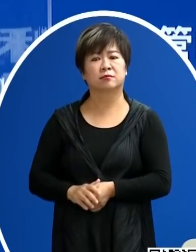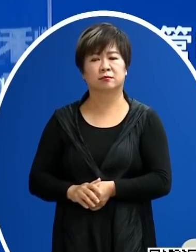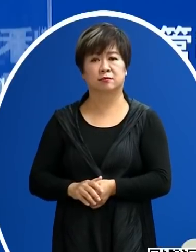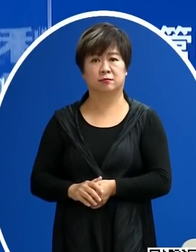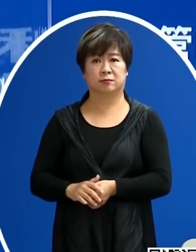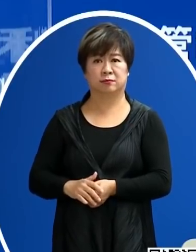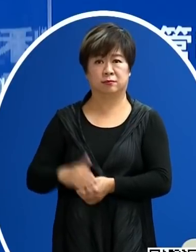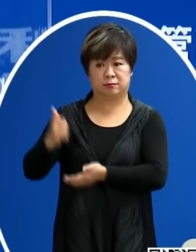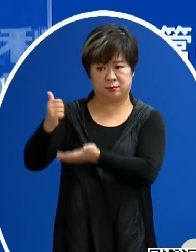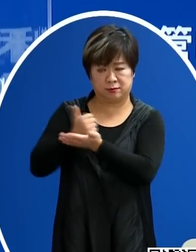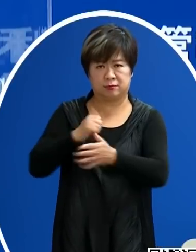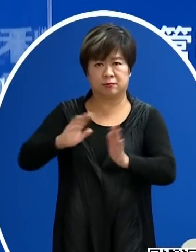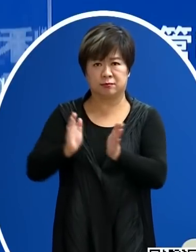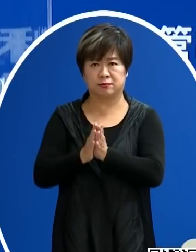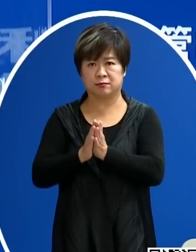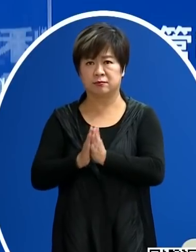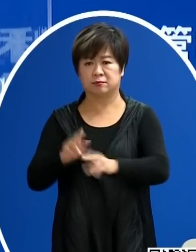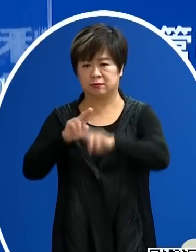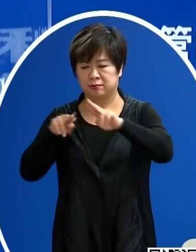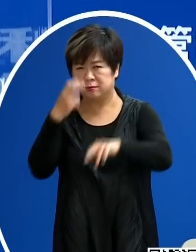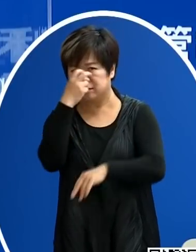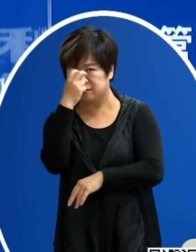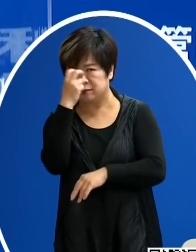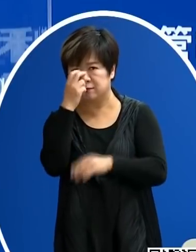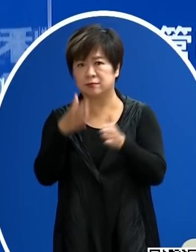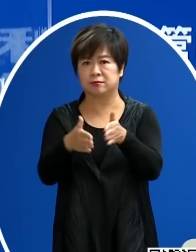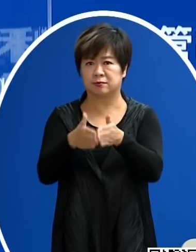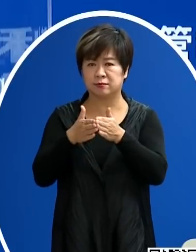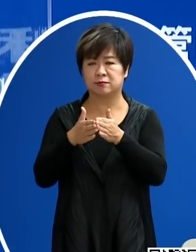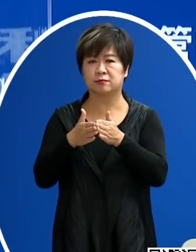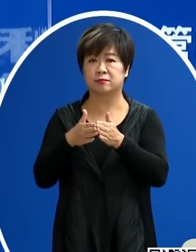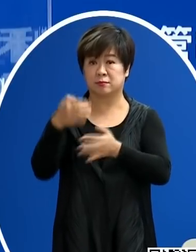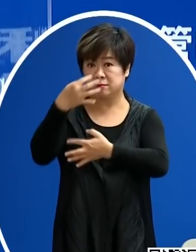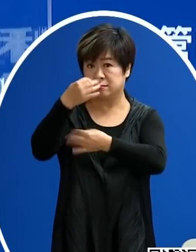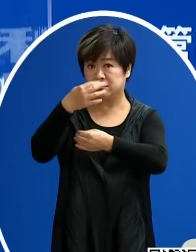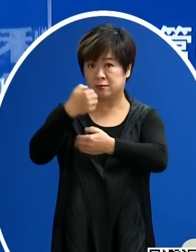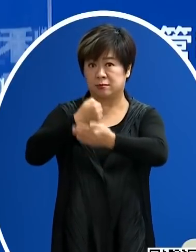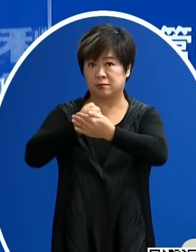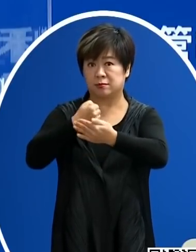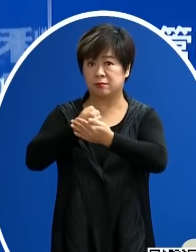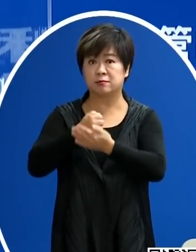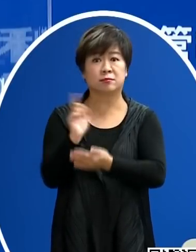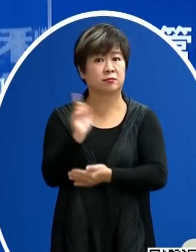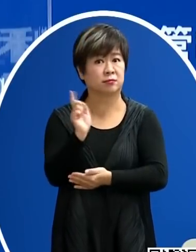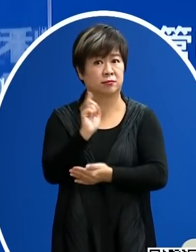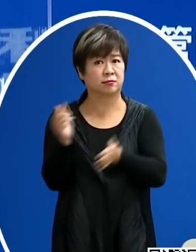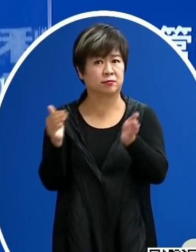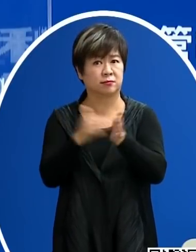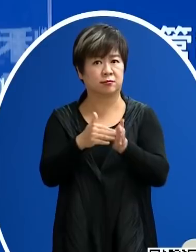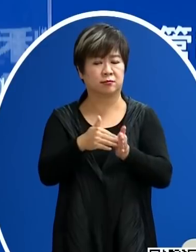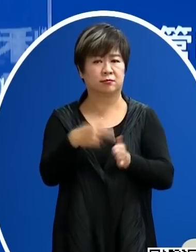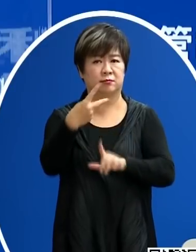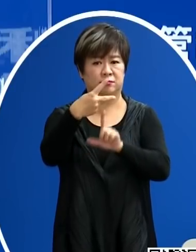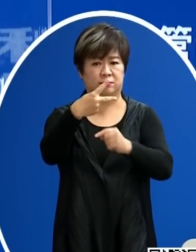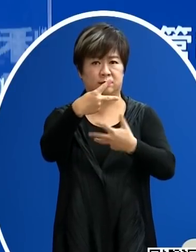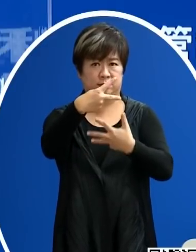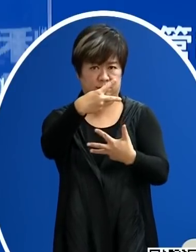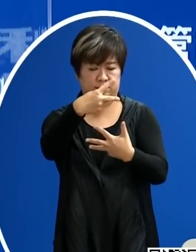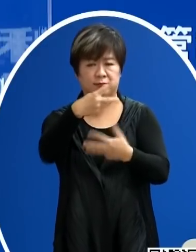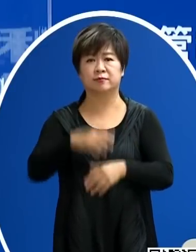了，我们就马上要做封签检验的作业哈。那效期哈，本批的效期是到